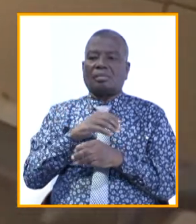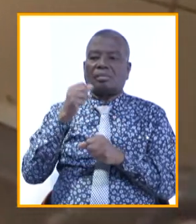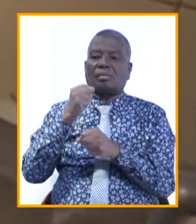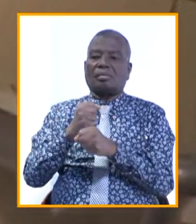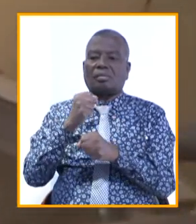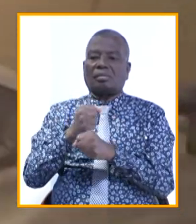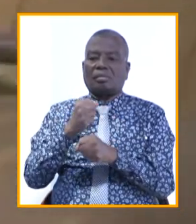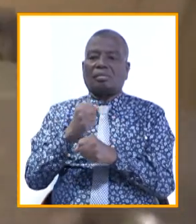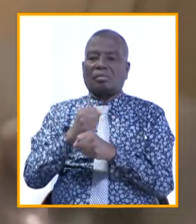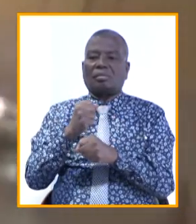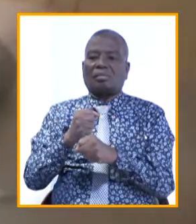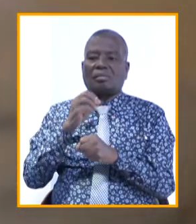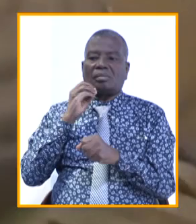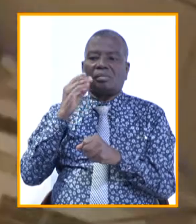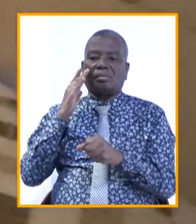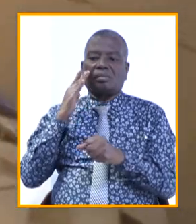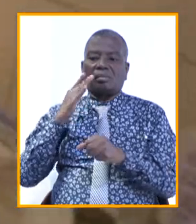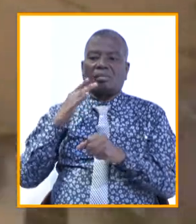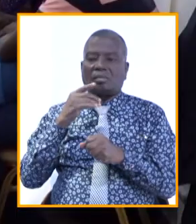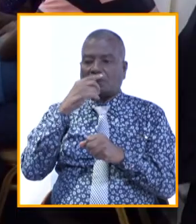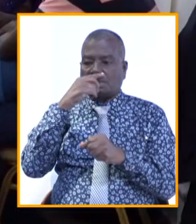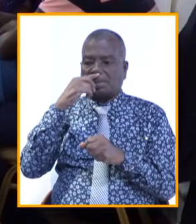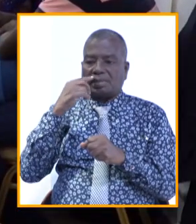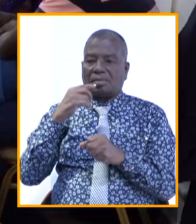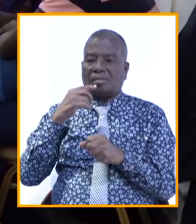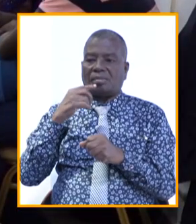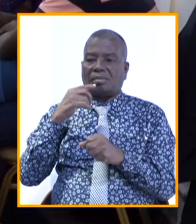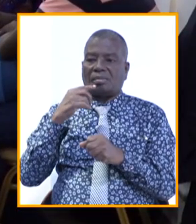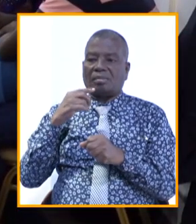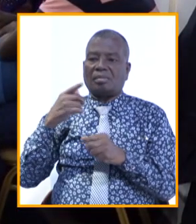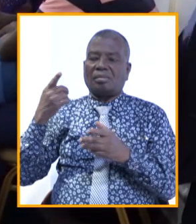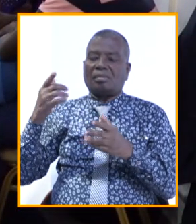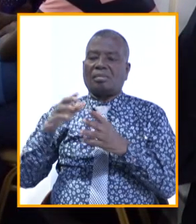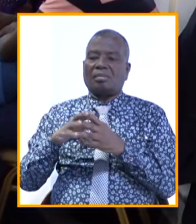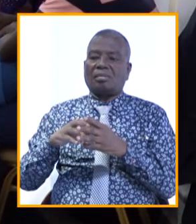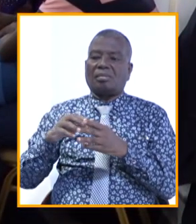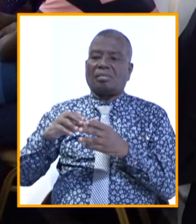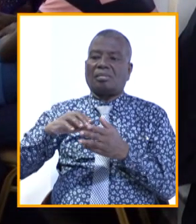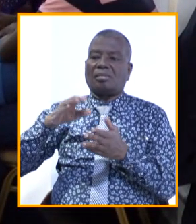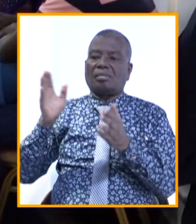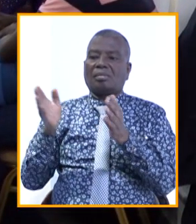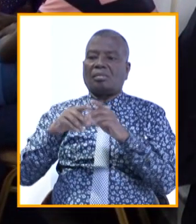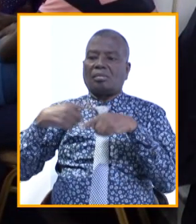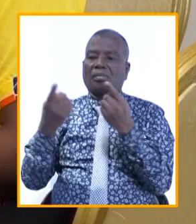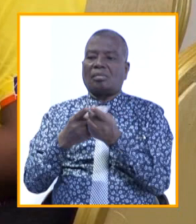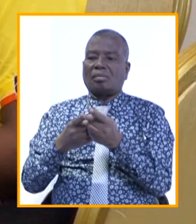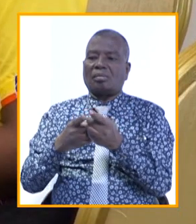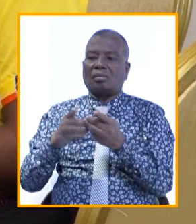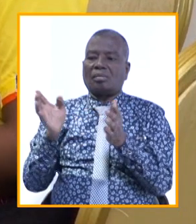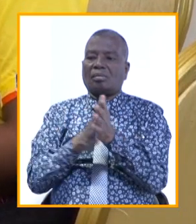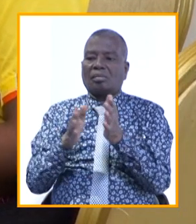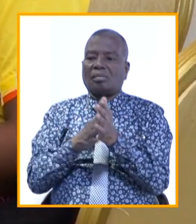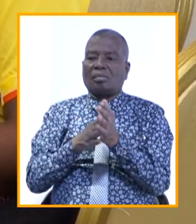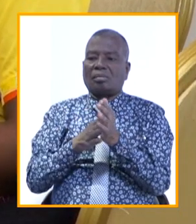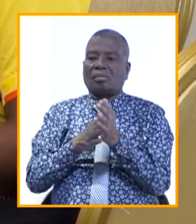des travailleuses domestiques en Côte d'Ivoire. À la manœuvre, le Centre de recherche et d'action sur les